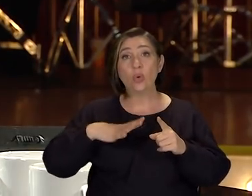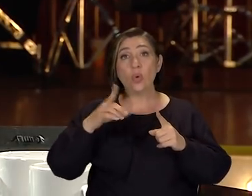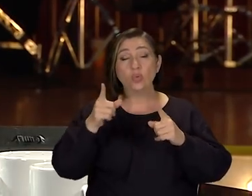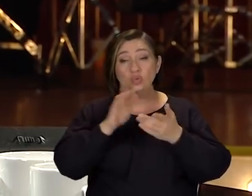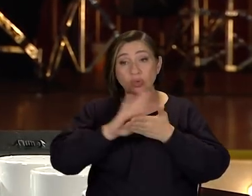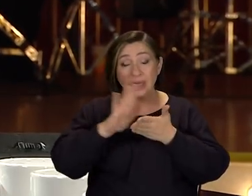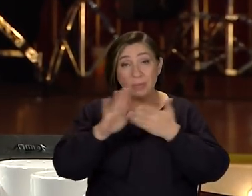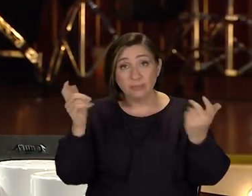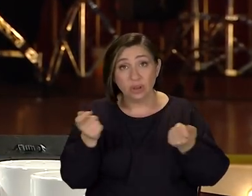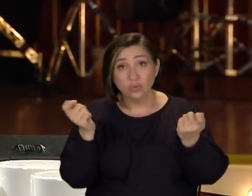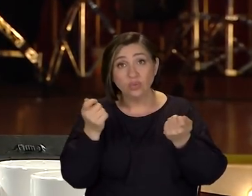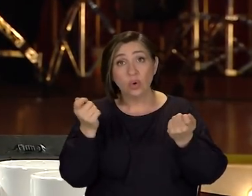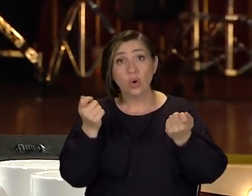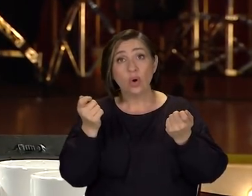tedavisini